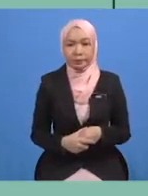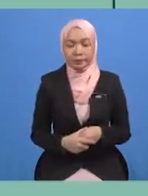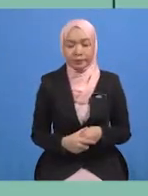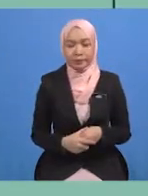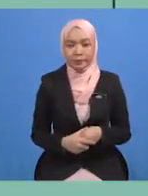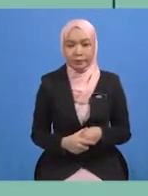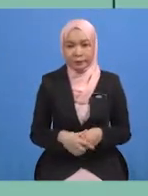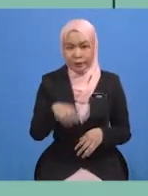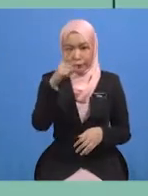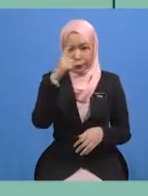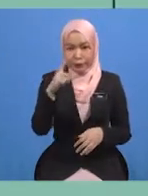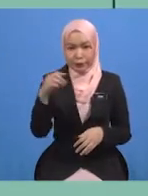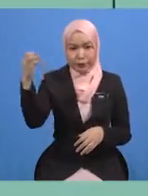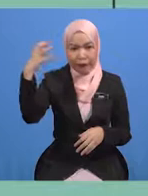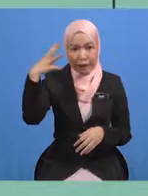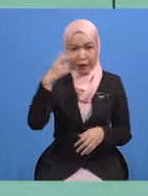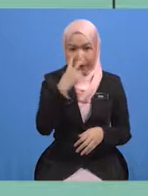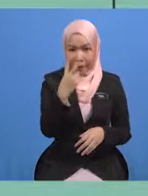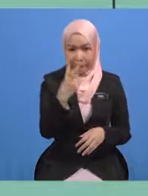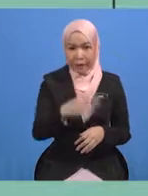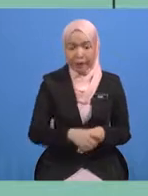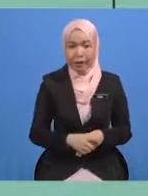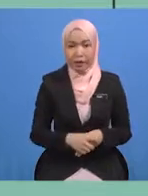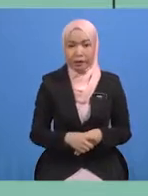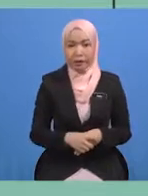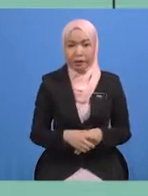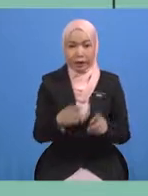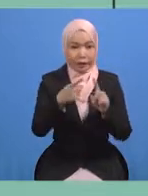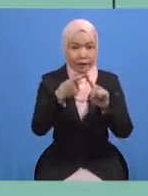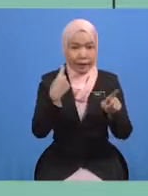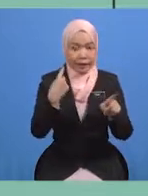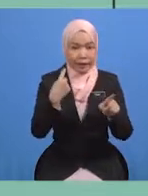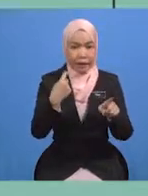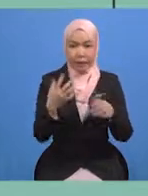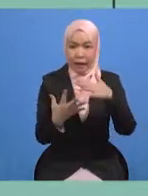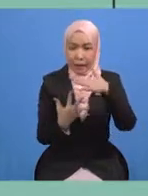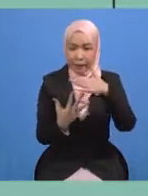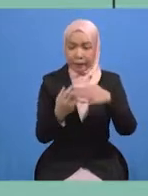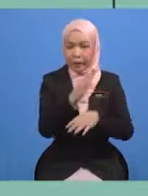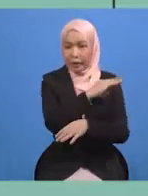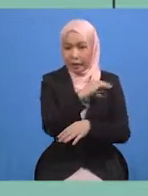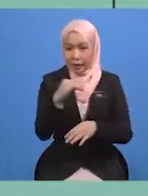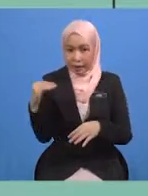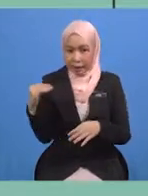Bagi cahaya nampak, sumbernya adalah dari api,